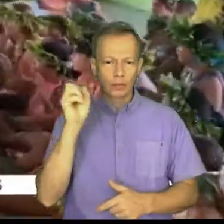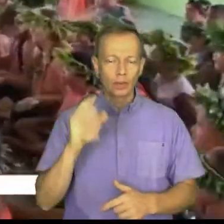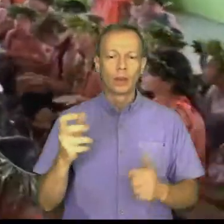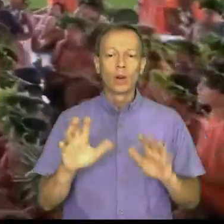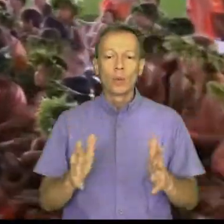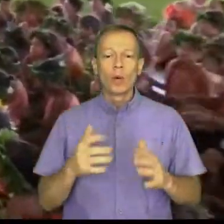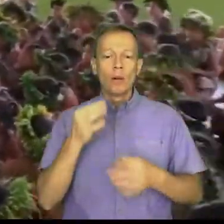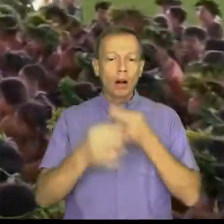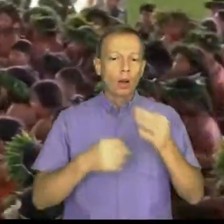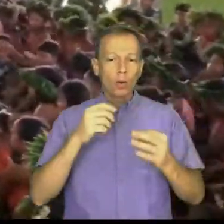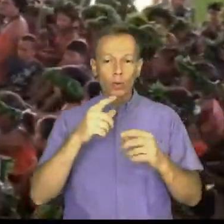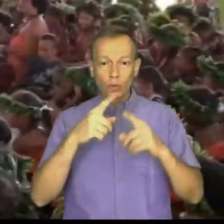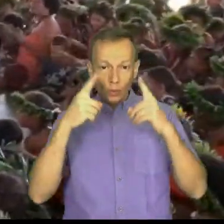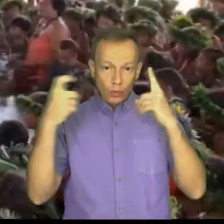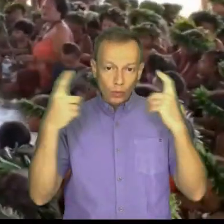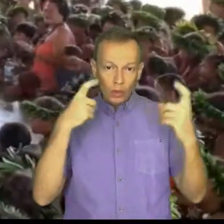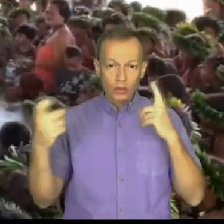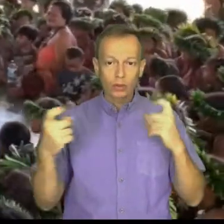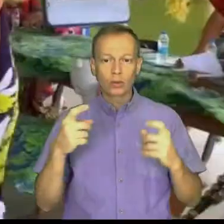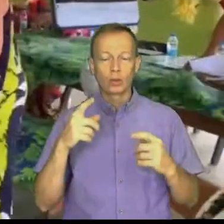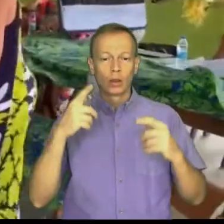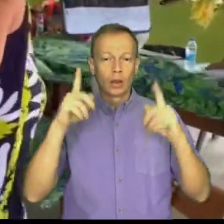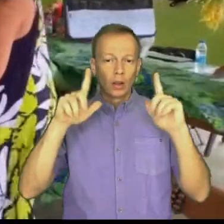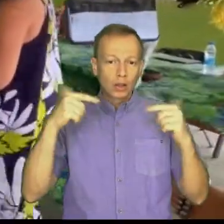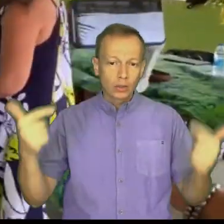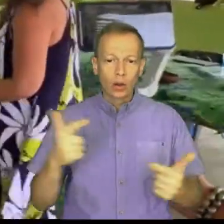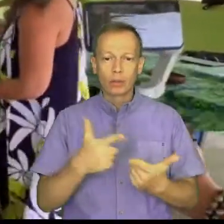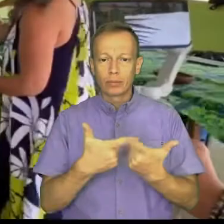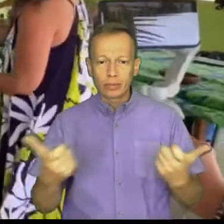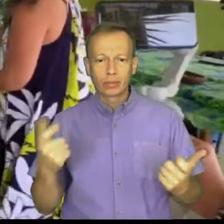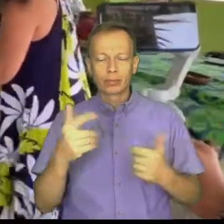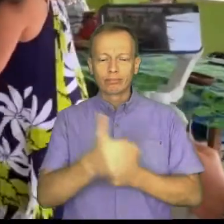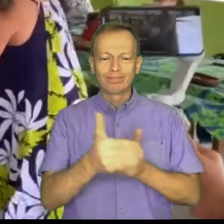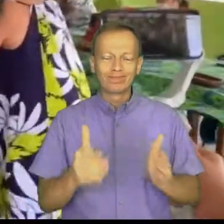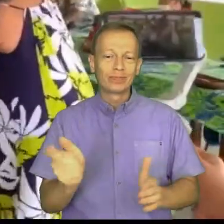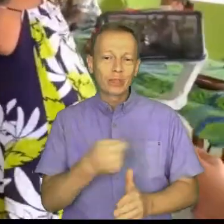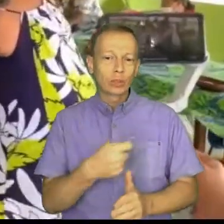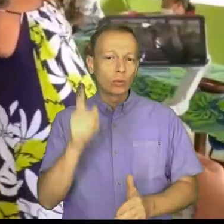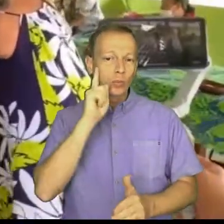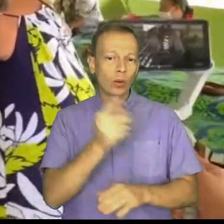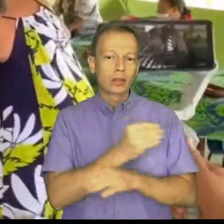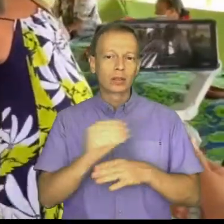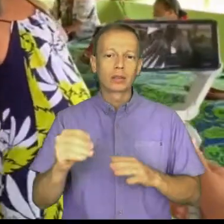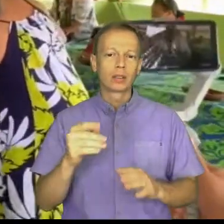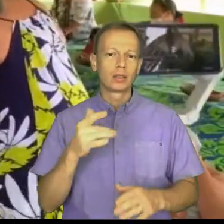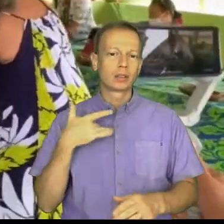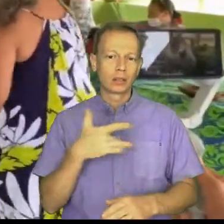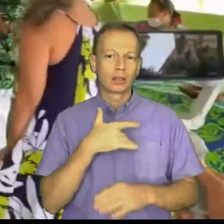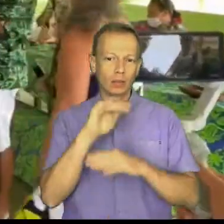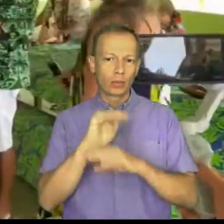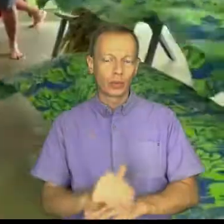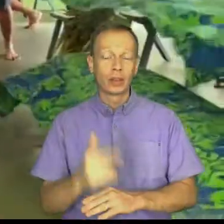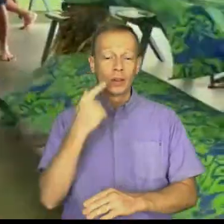travers des contes, à travers aussi des légendes, une prestation à huis clos pour respecter les restrictions sanitaires. Elisabeth